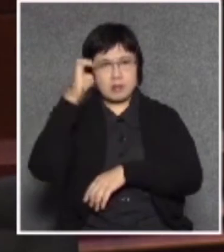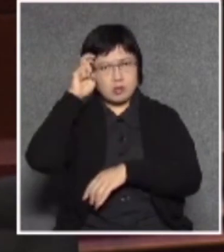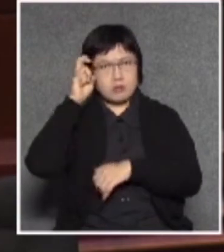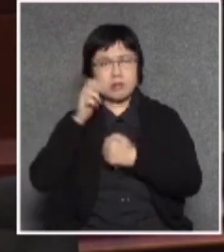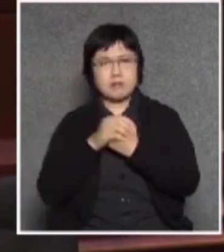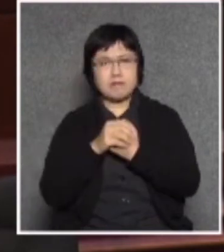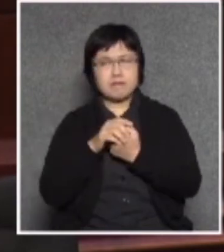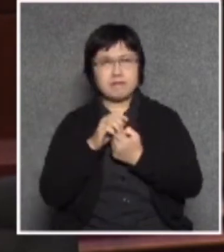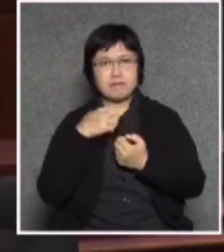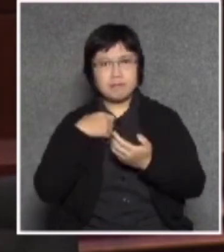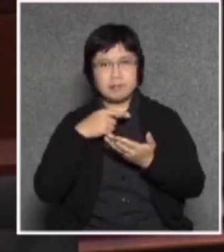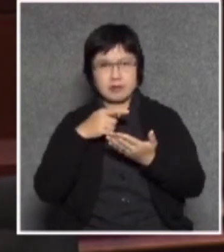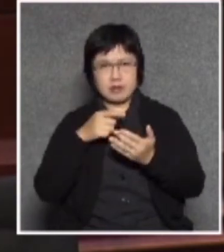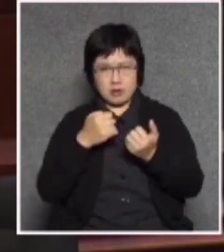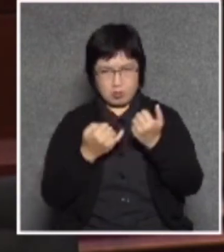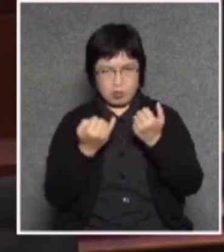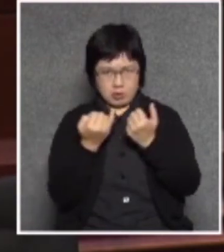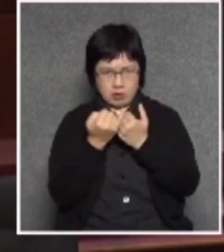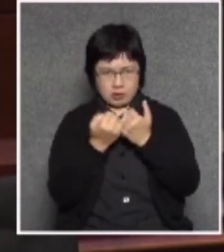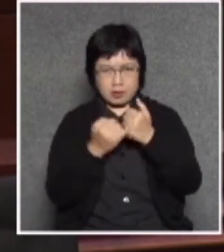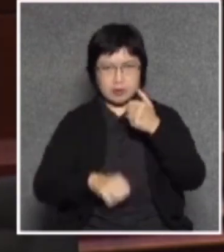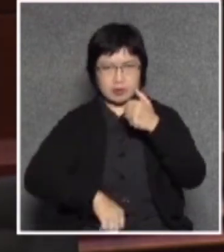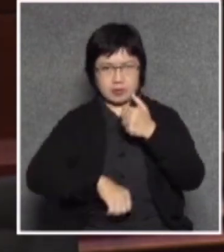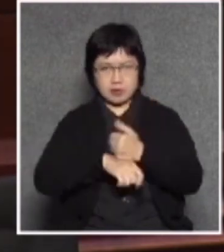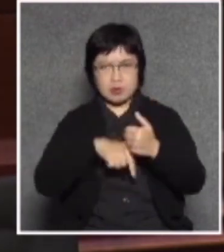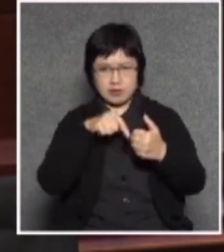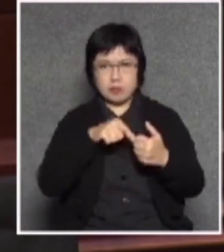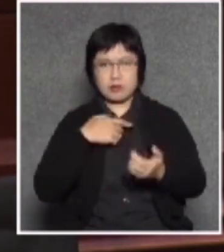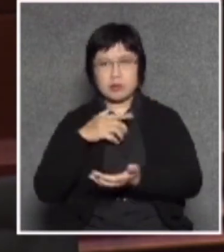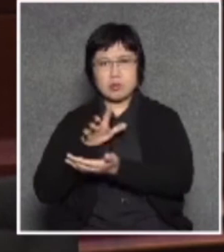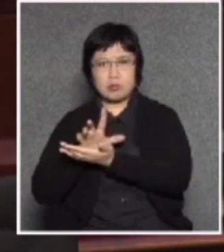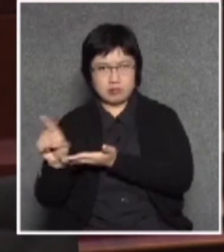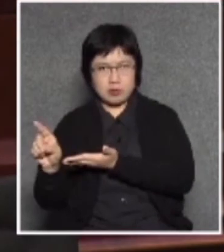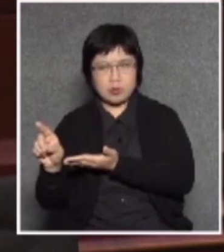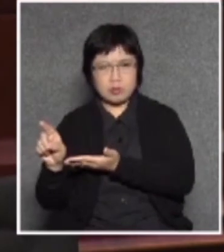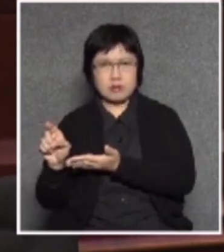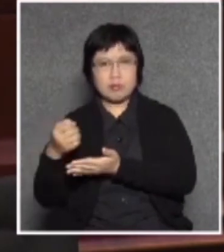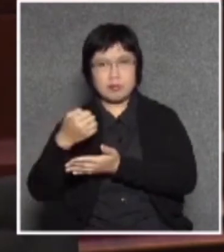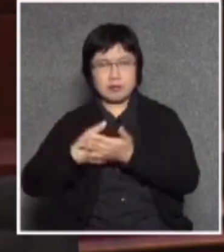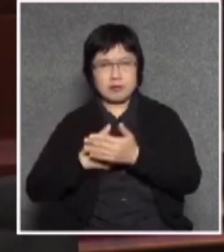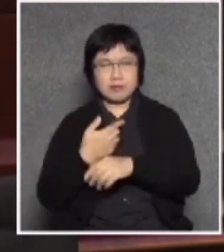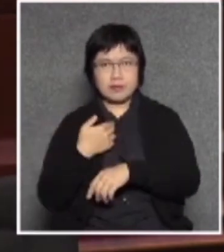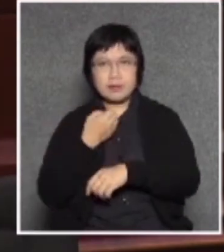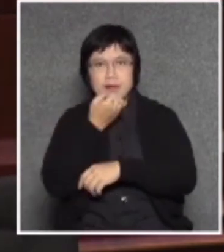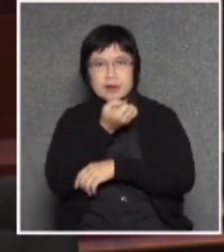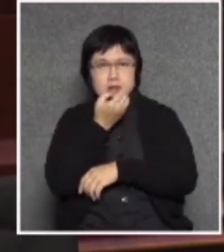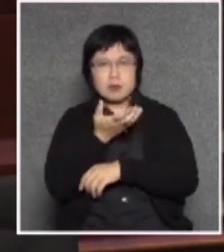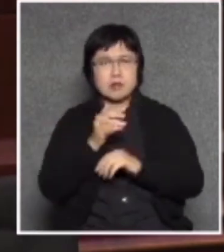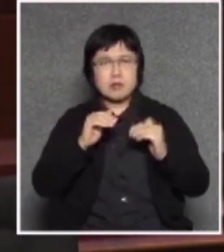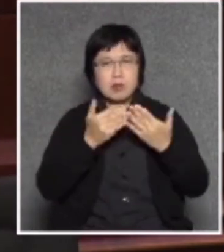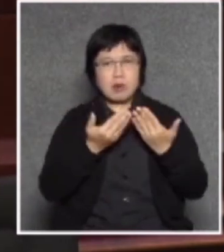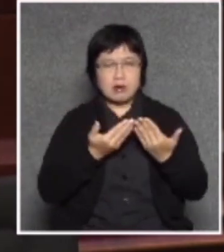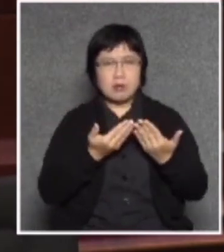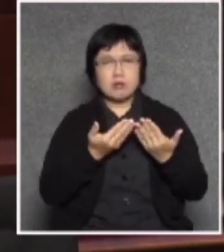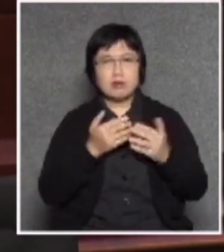緊守以學生為本和專業的原則，是草擬建議向學校、老師和